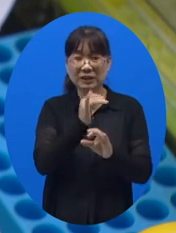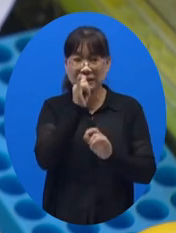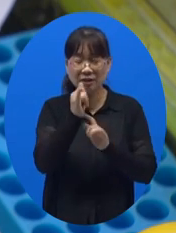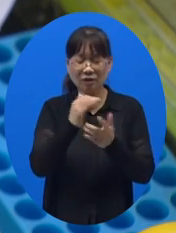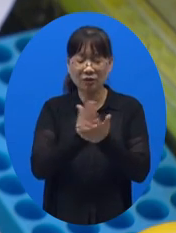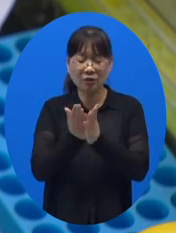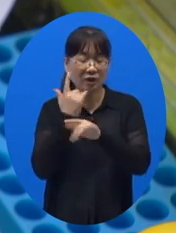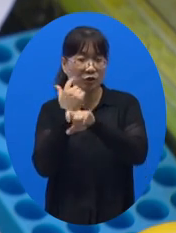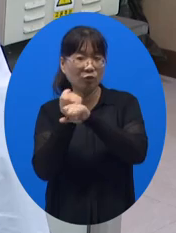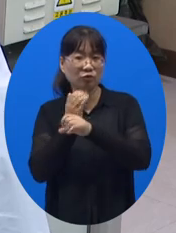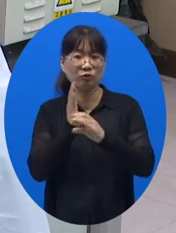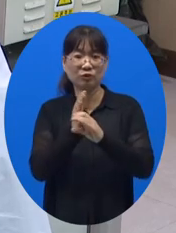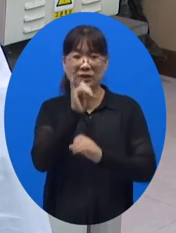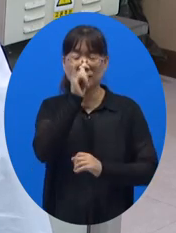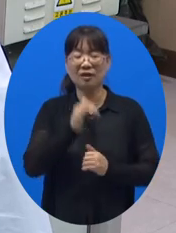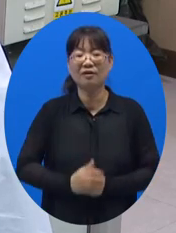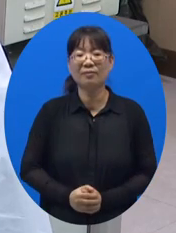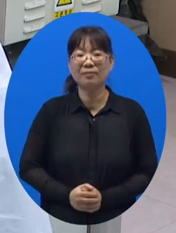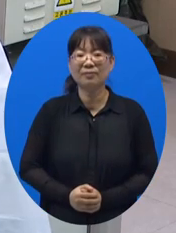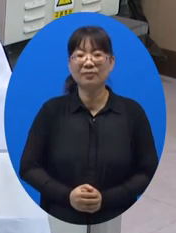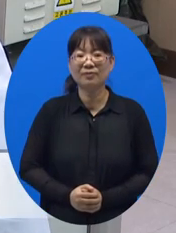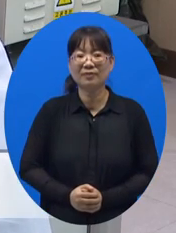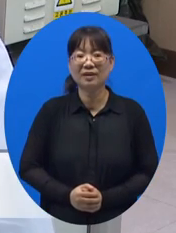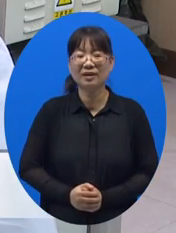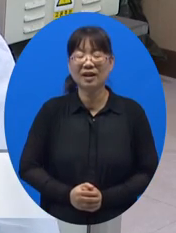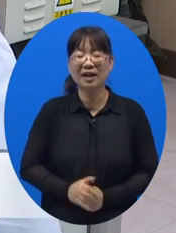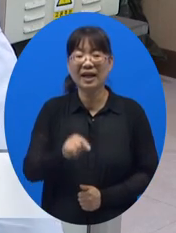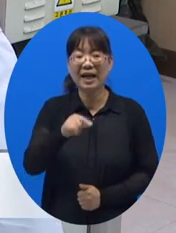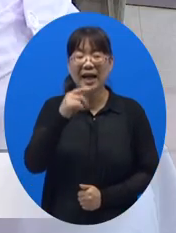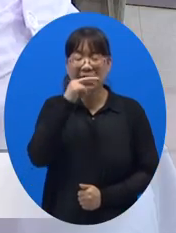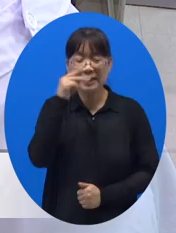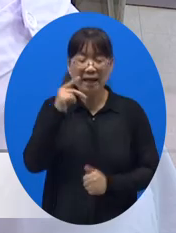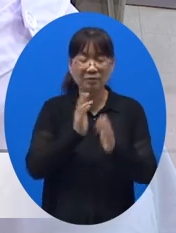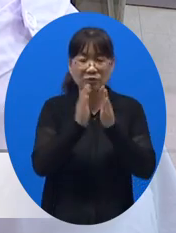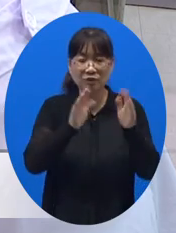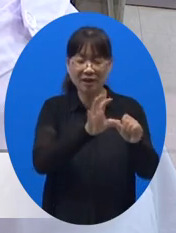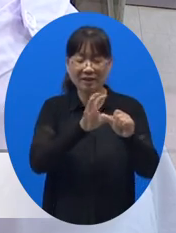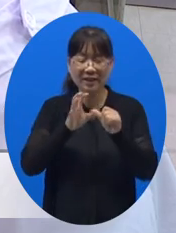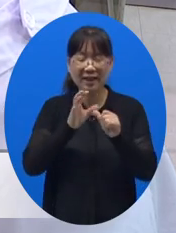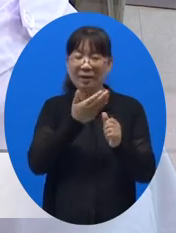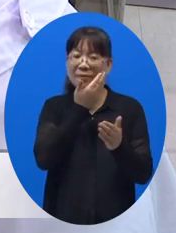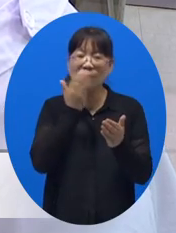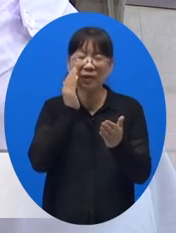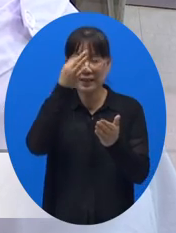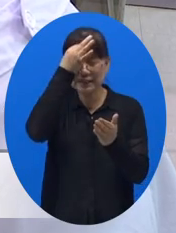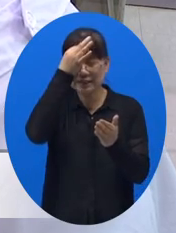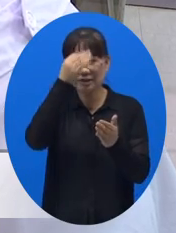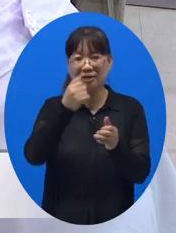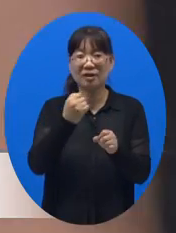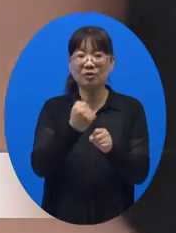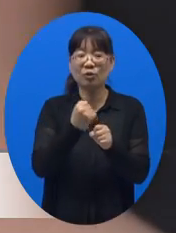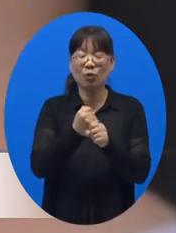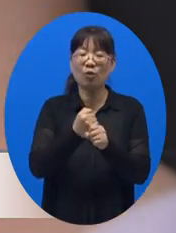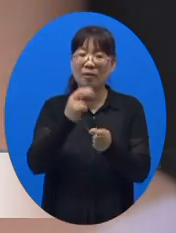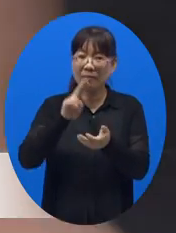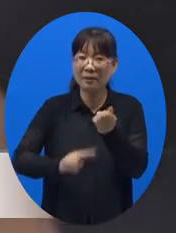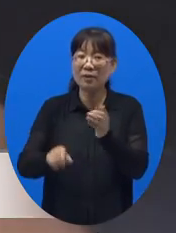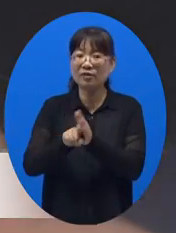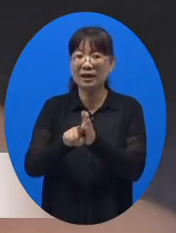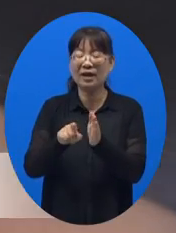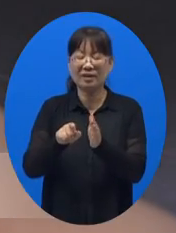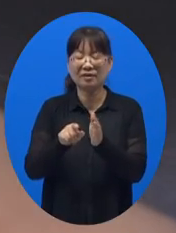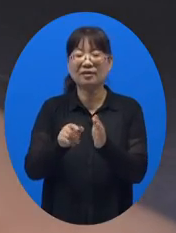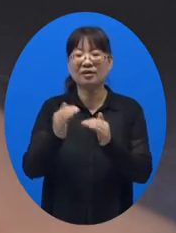경기도는 다양한 응용 연구를 진행하고 있습니다. 현재 개정향풀을 활용한 기능성 화장품 개발과 특허 출원 등 상용화 절차를